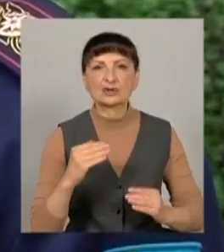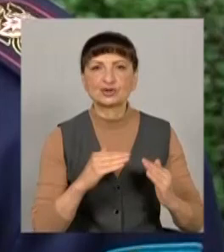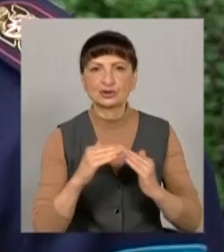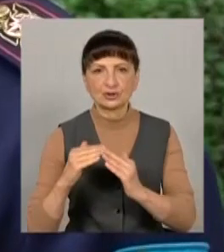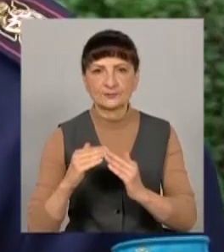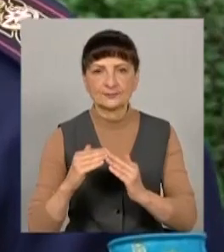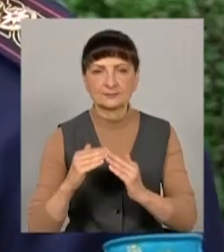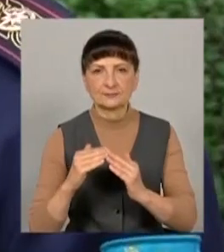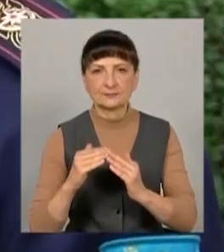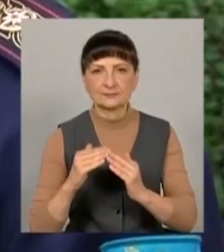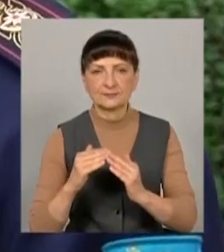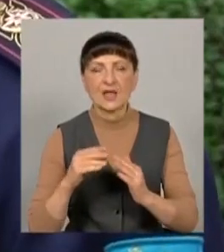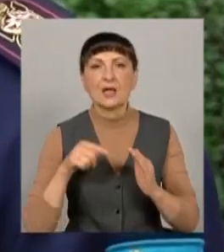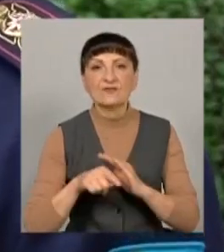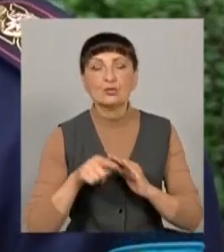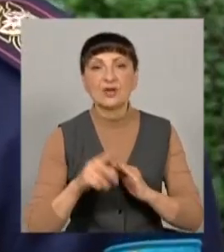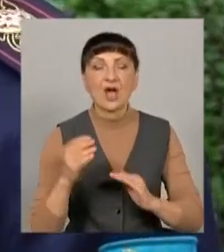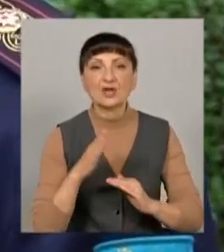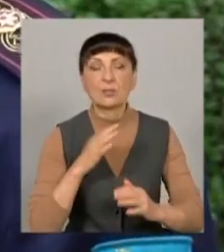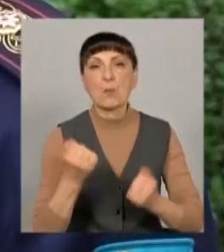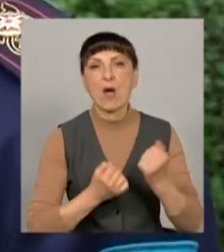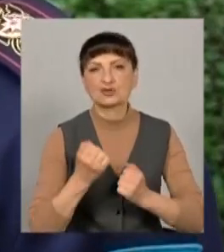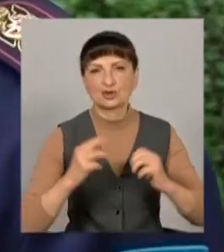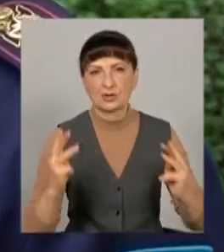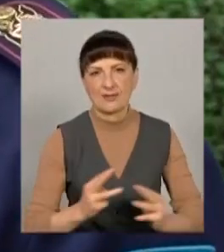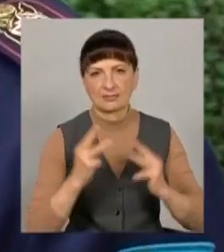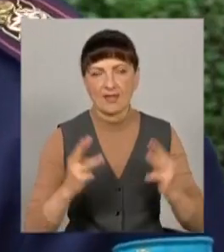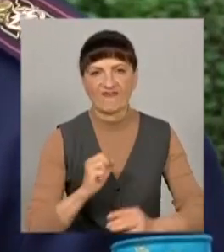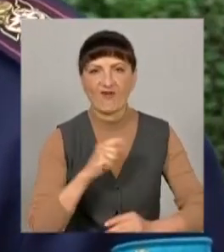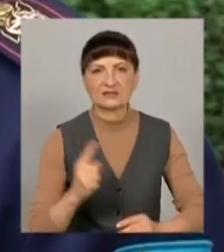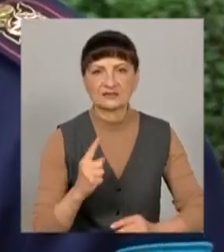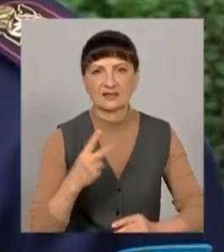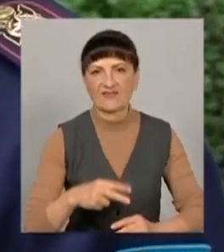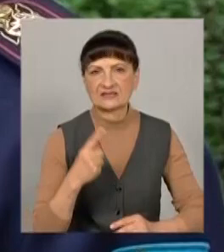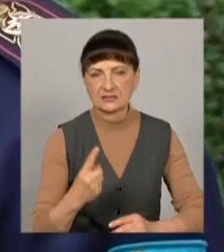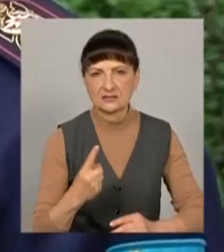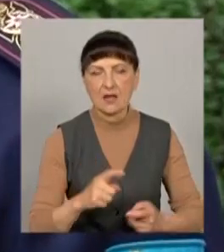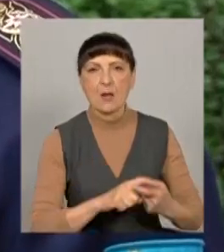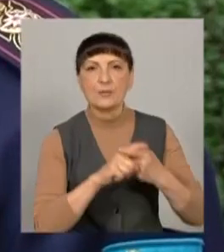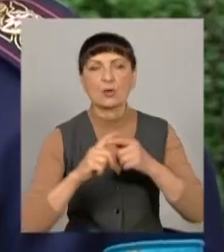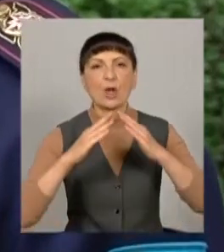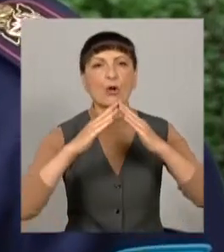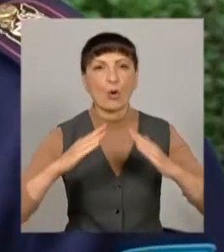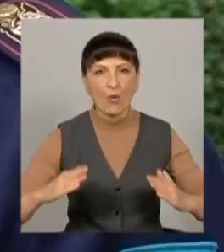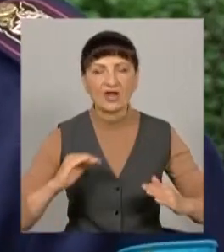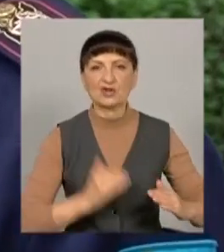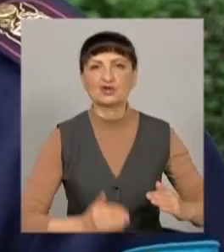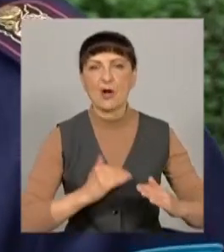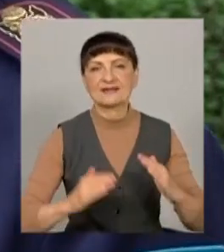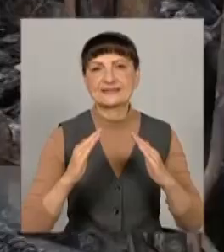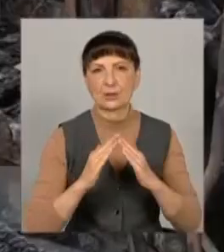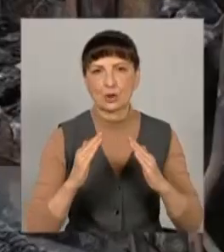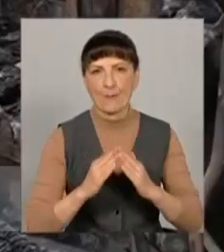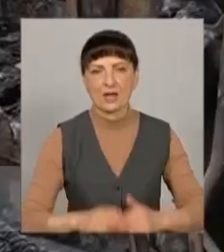квадратных метров. И внутри гаража горела автомашина ВАЗ-2121 «Нива» с переходом на кровлю частного жилого дома на площади 42 квадратных